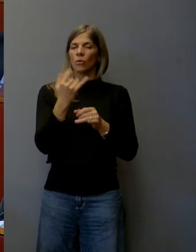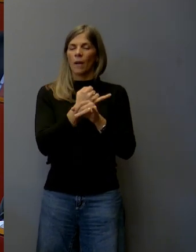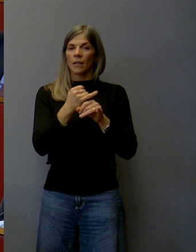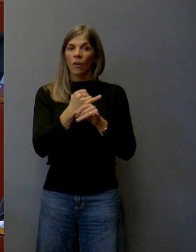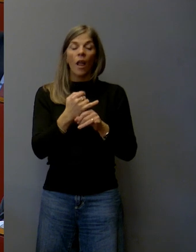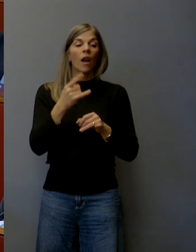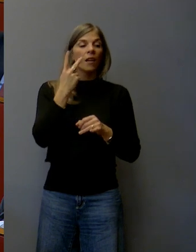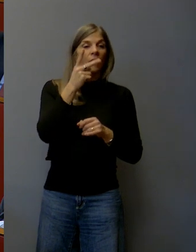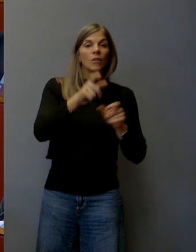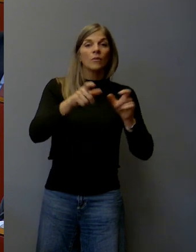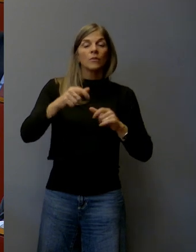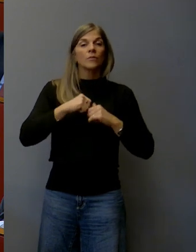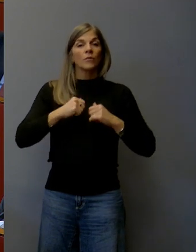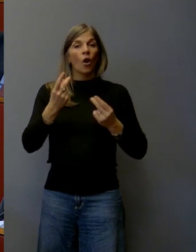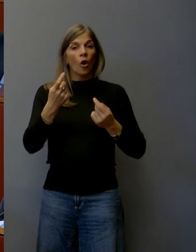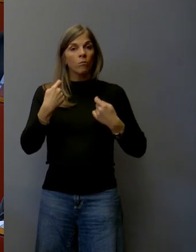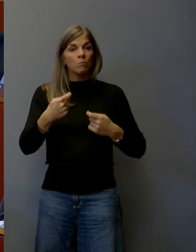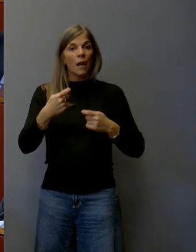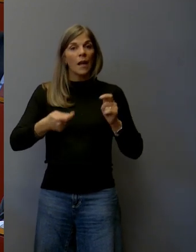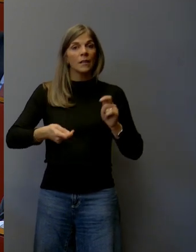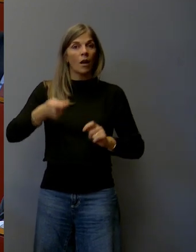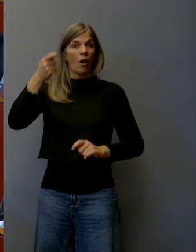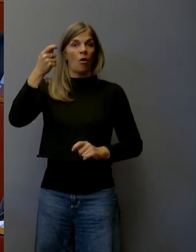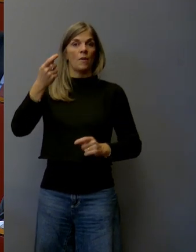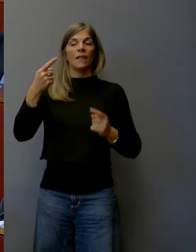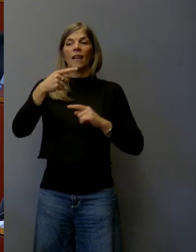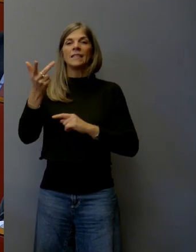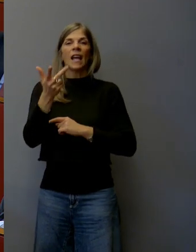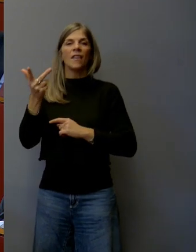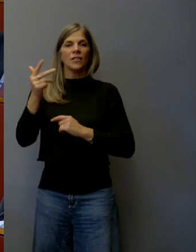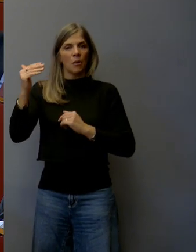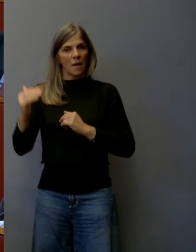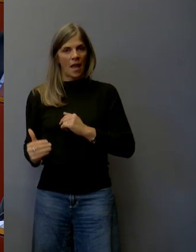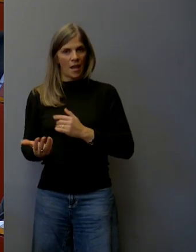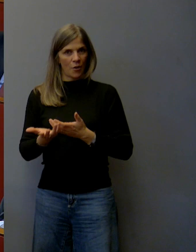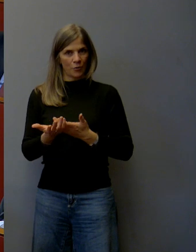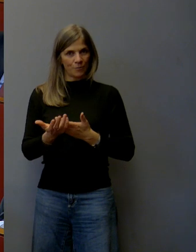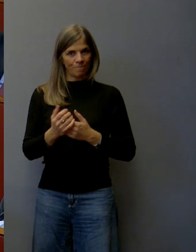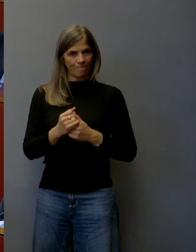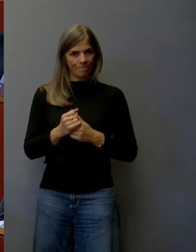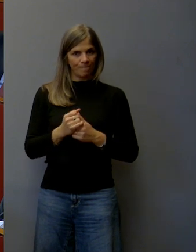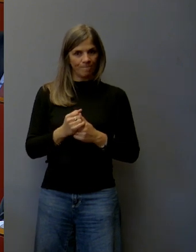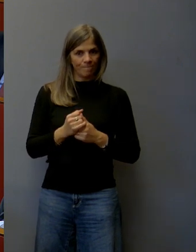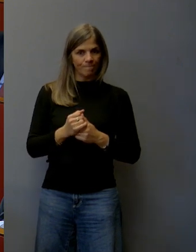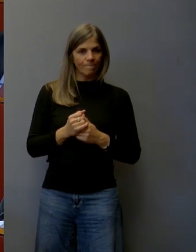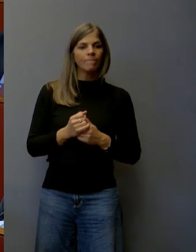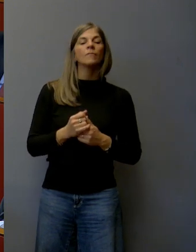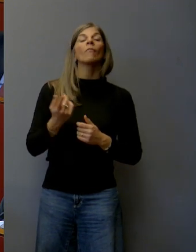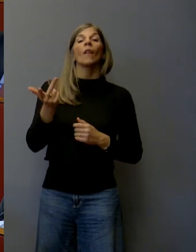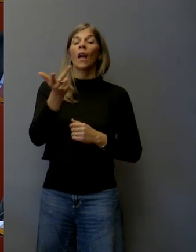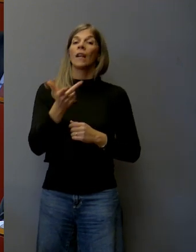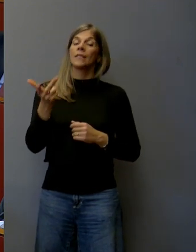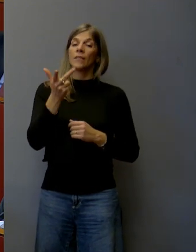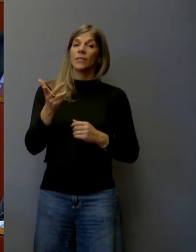e le tariffe dei cittadini ma diminuiscono i servizi in maniera preponderante a questa diminuzione dei servizi